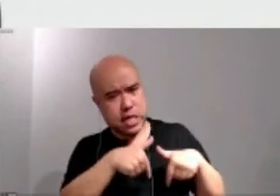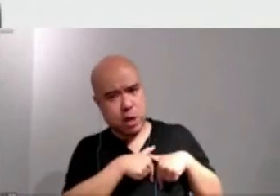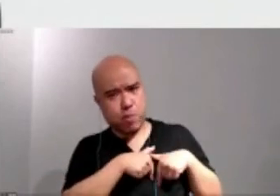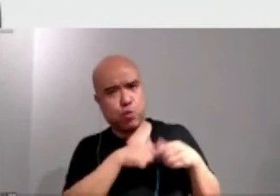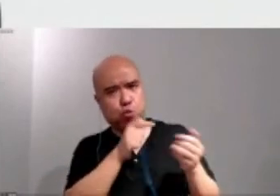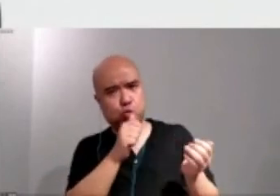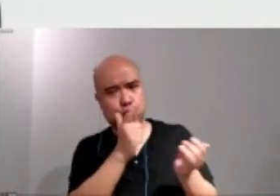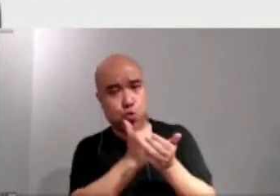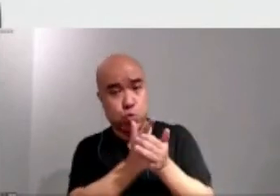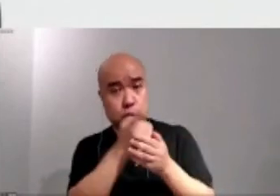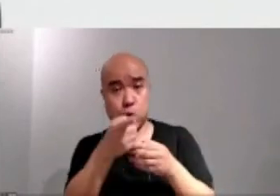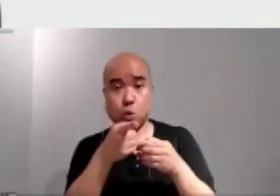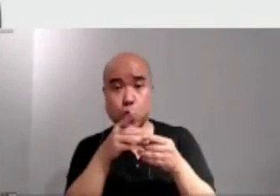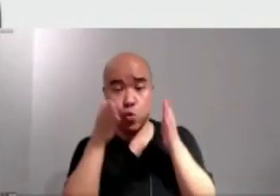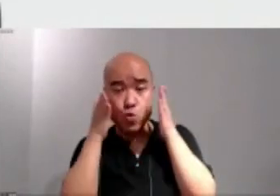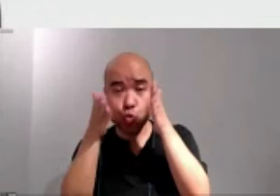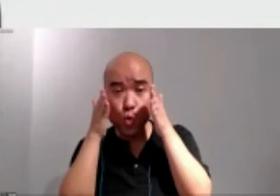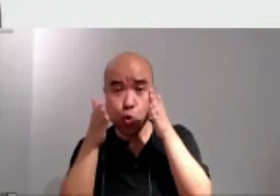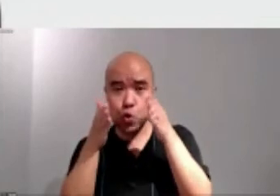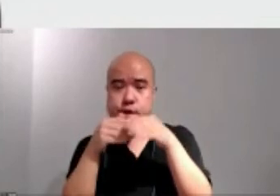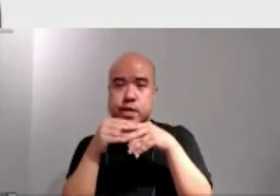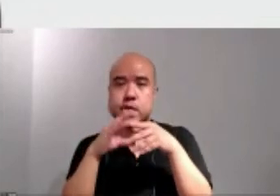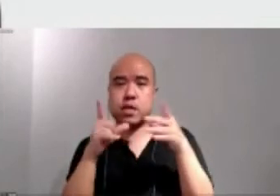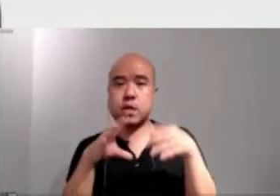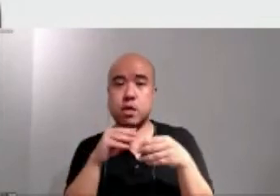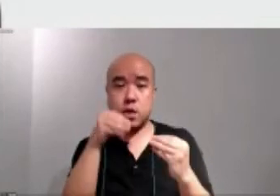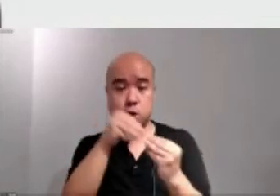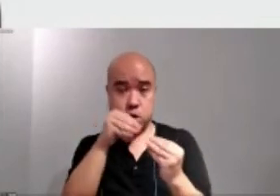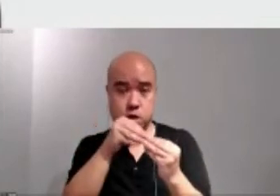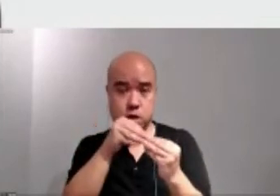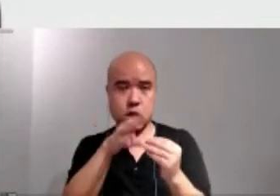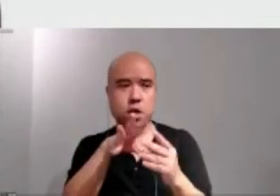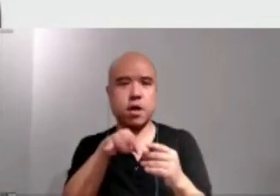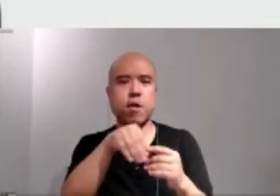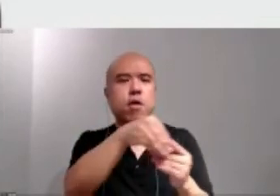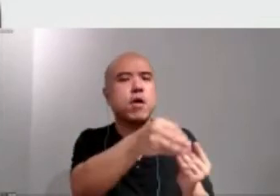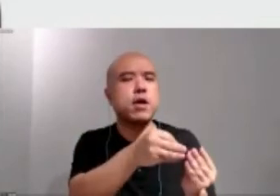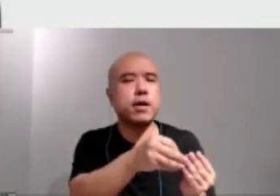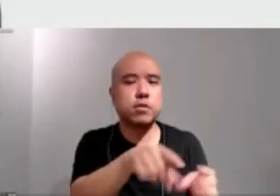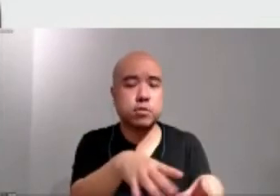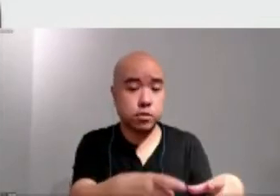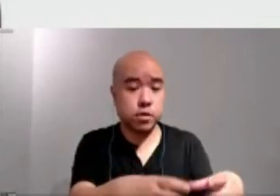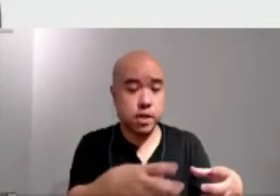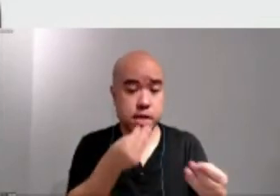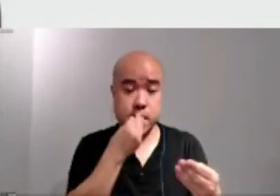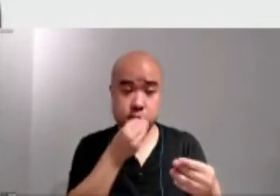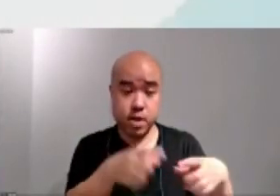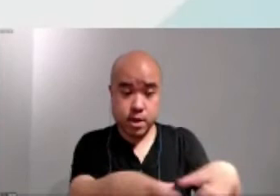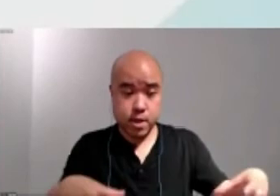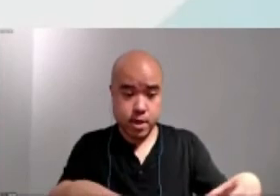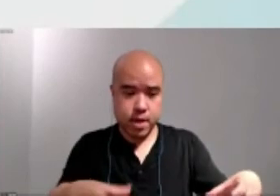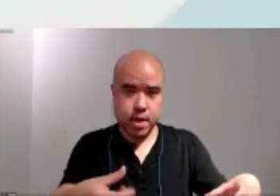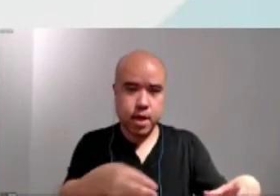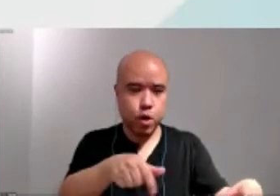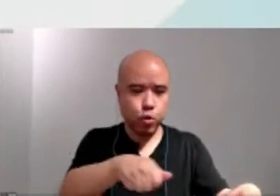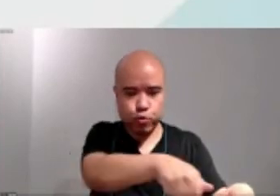人的关怀，还开了茶饮店，为每件食物上面写打气的小句。Rap 为我们示